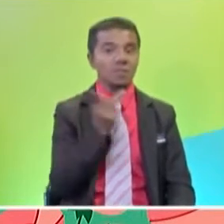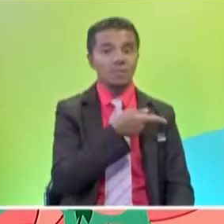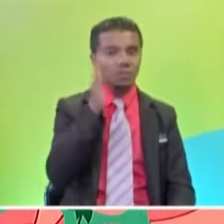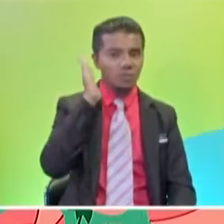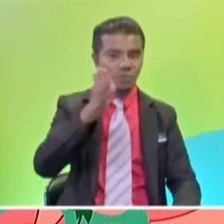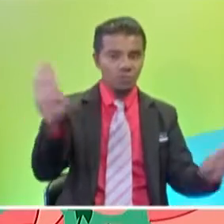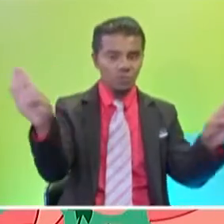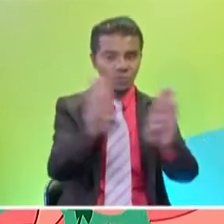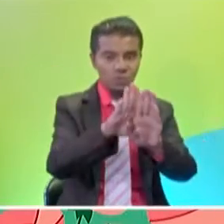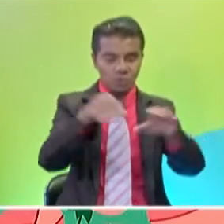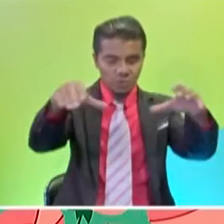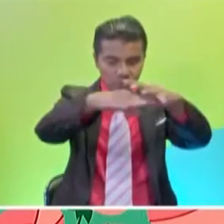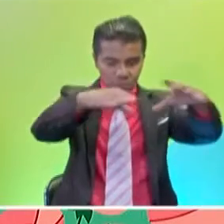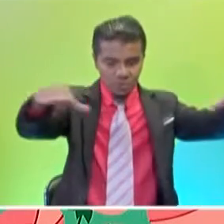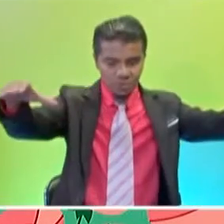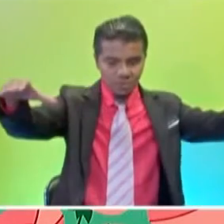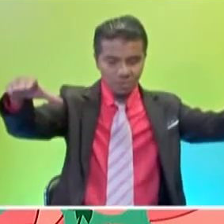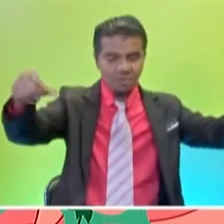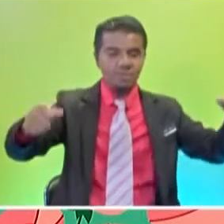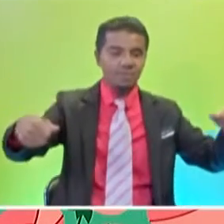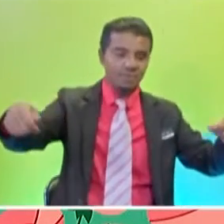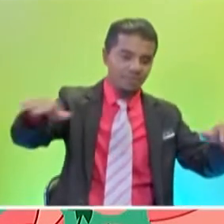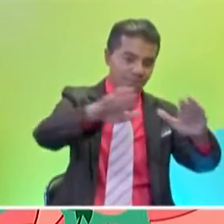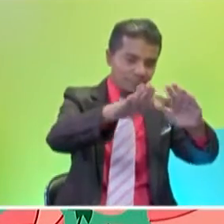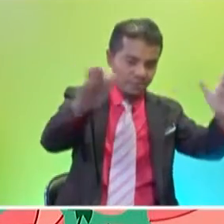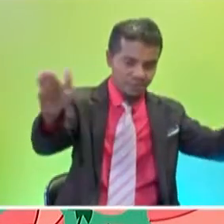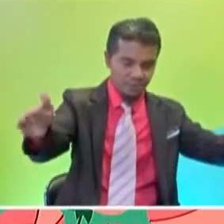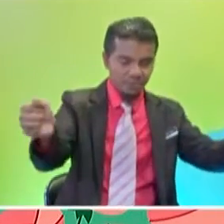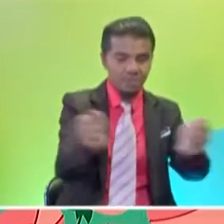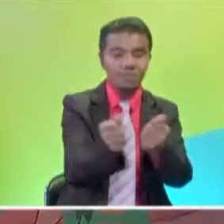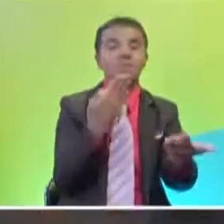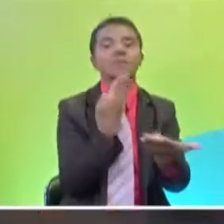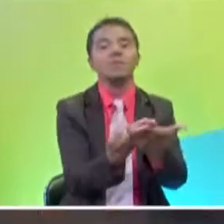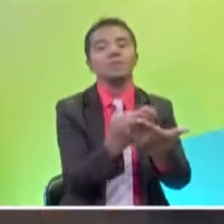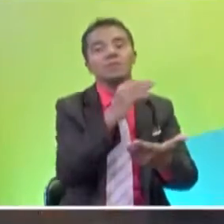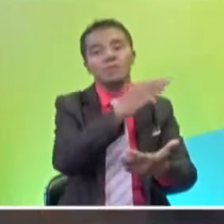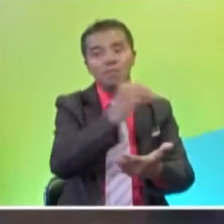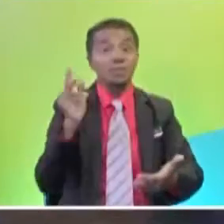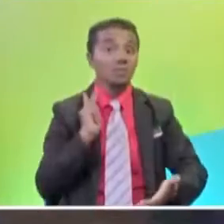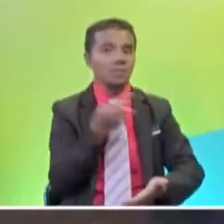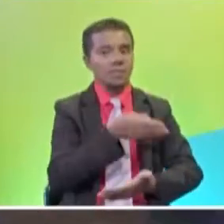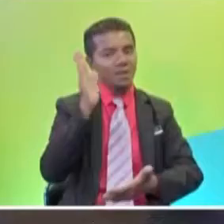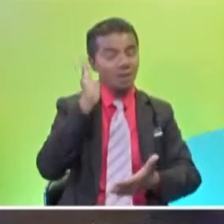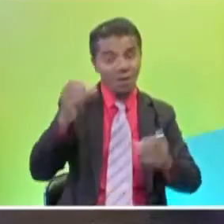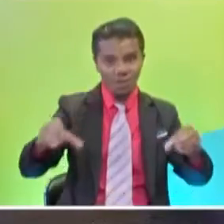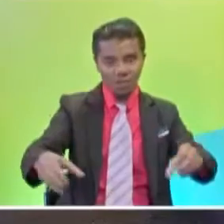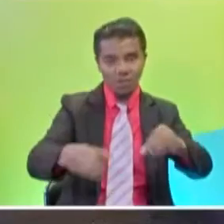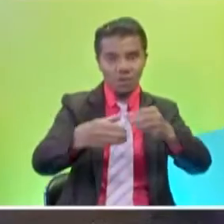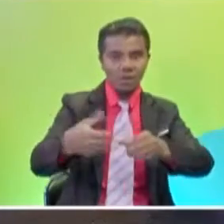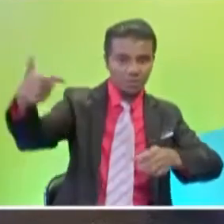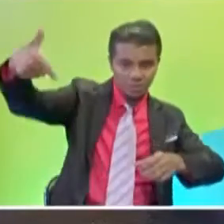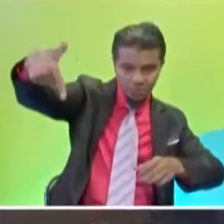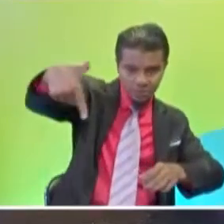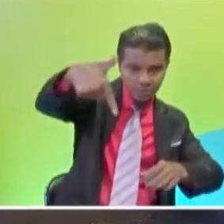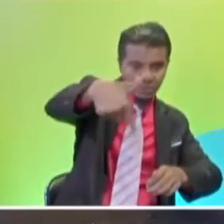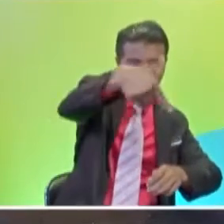buat penyiraman. Menarik cikgu. Okey. Maka cikgu, yang biji benih halus juga dan juga biji benih kasar memang kita